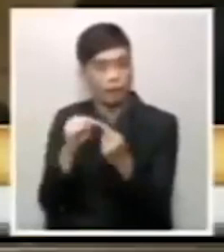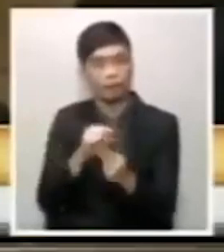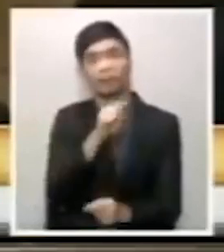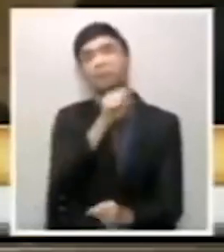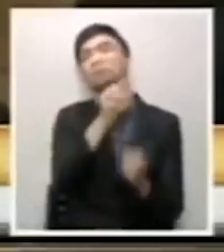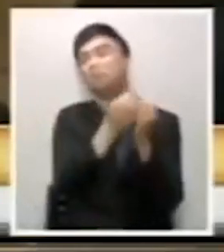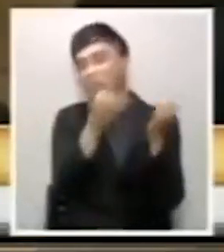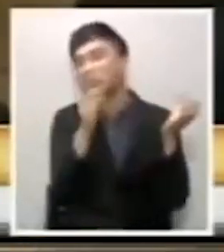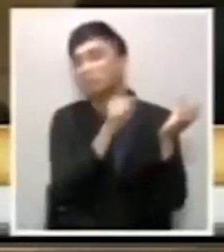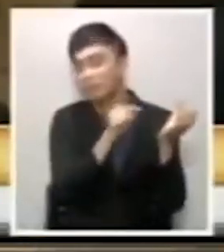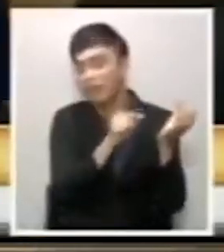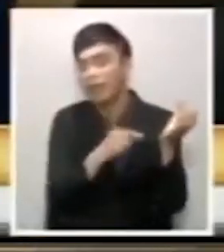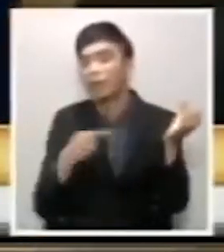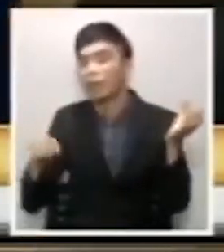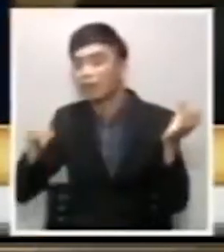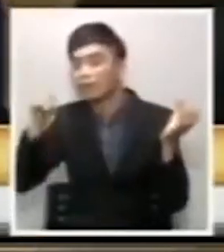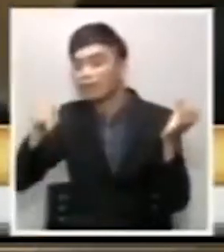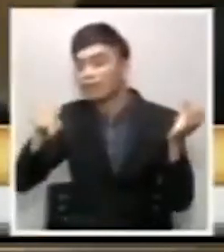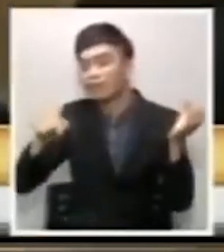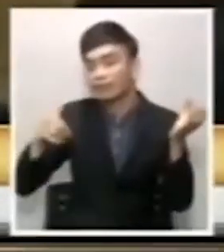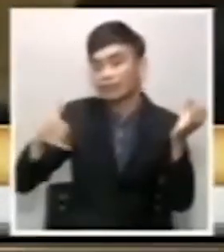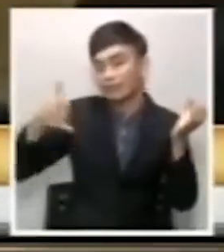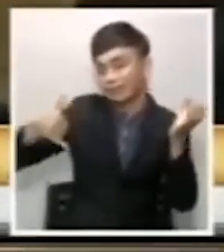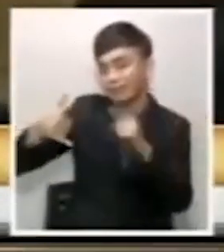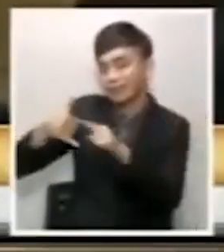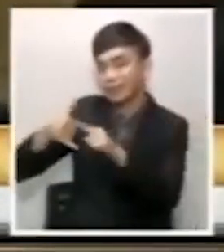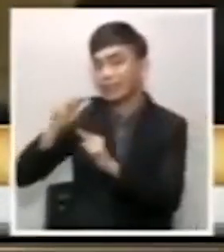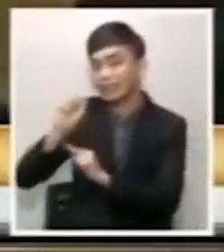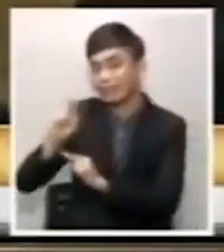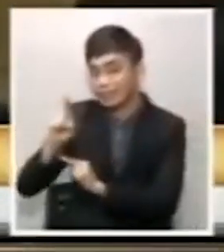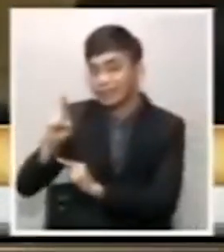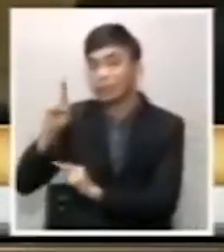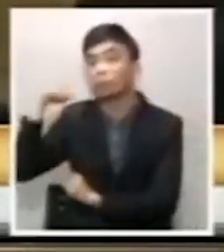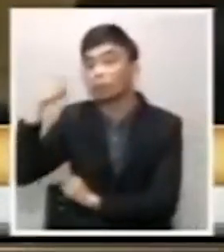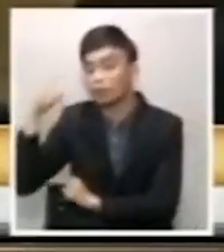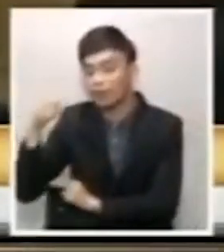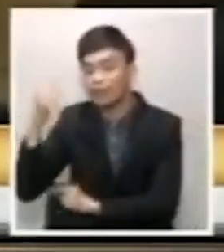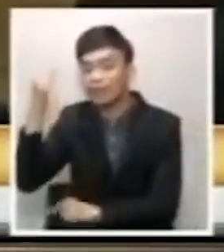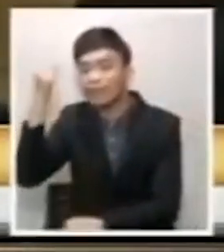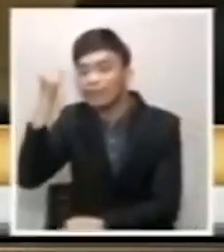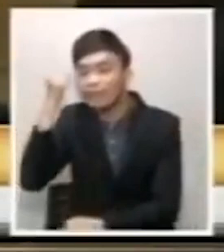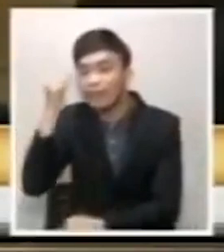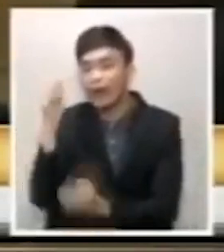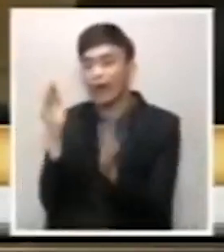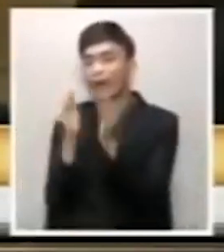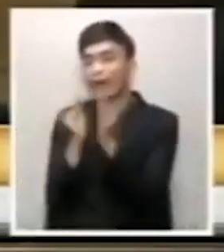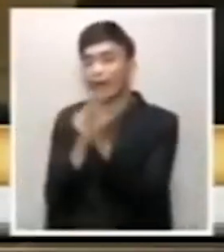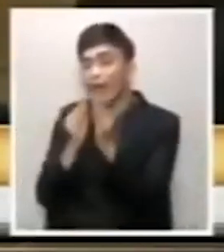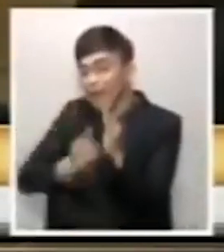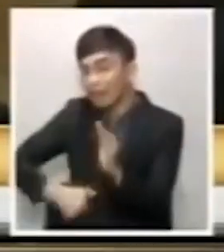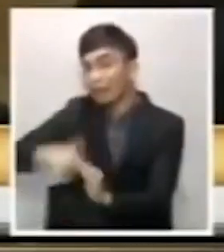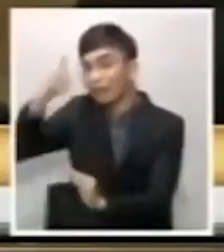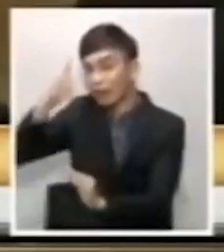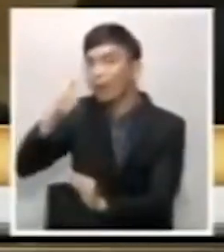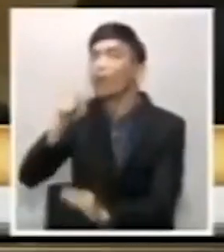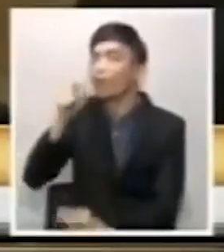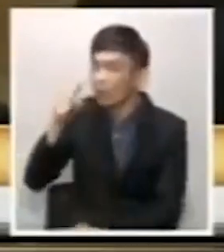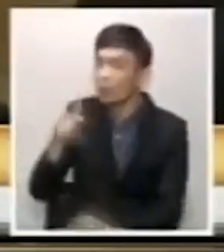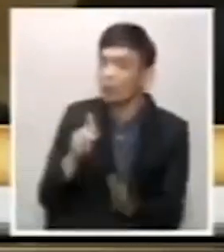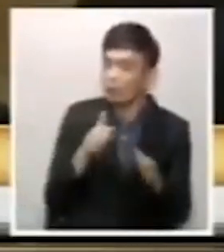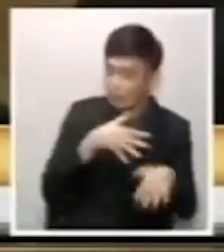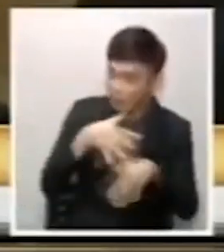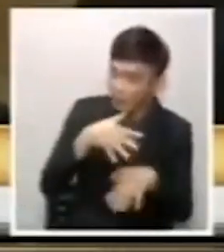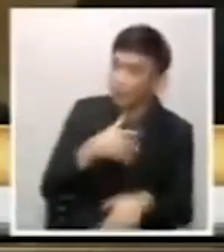านได้หลงคิดเอาว่าตัวท่านได้คะแนนสูงสุดซึ่งเกิดจากความนิยมชมชอบของประชา